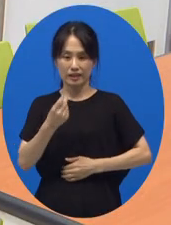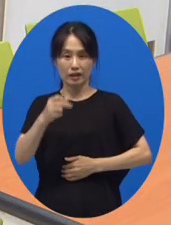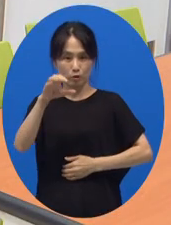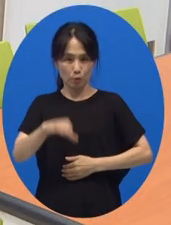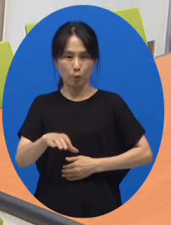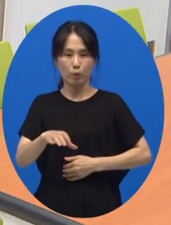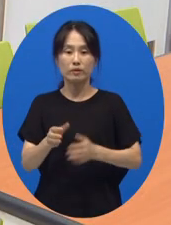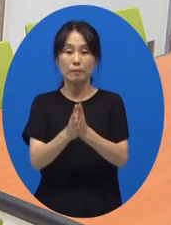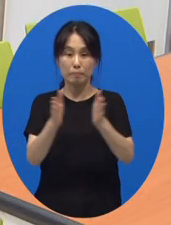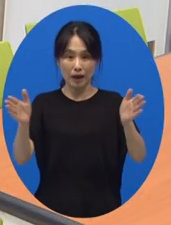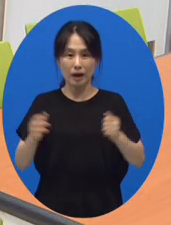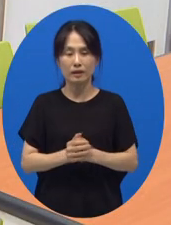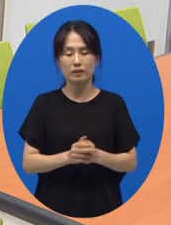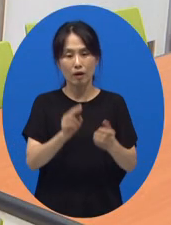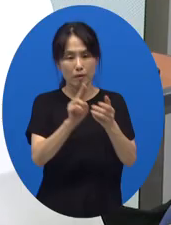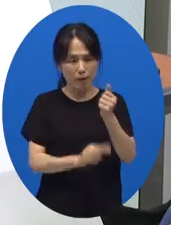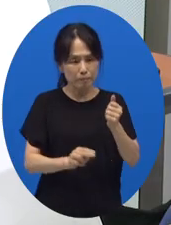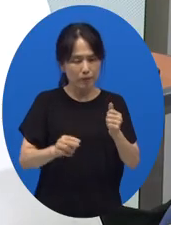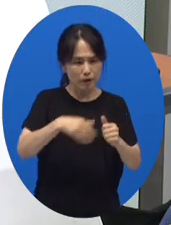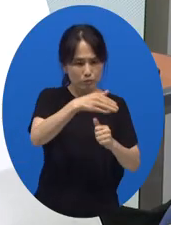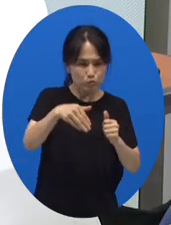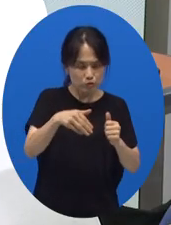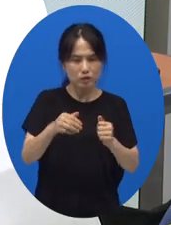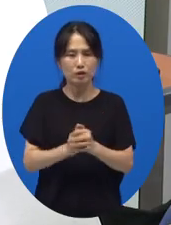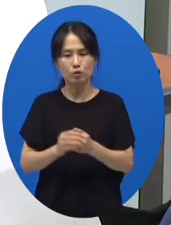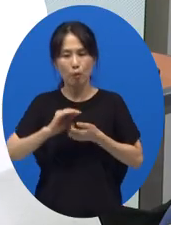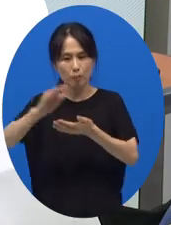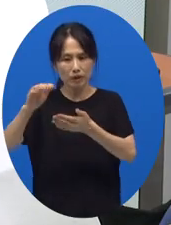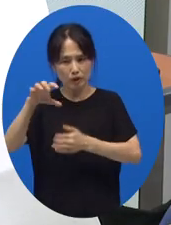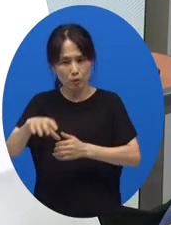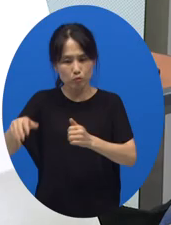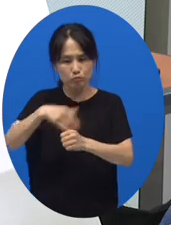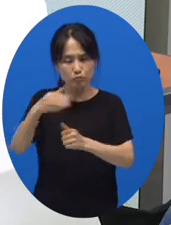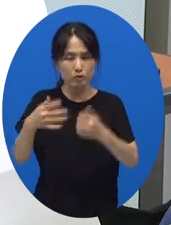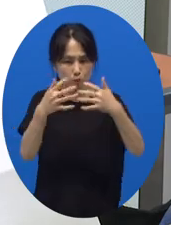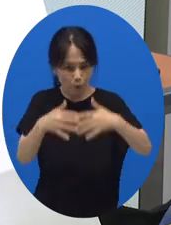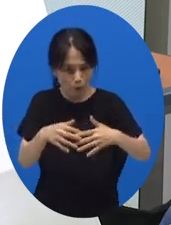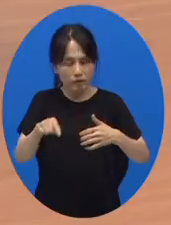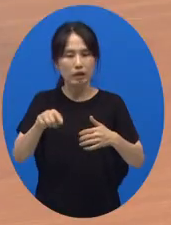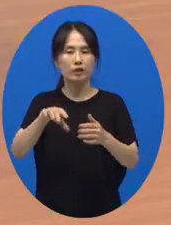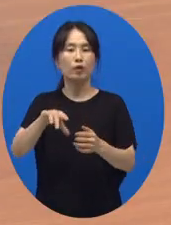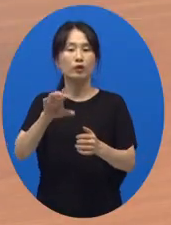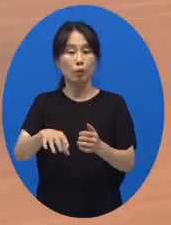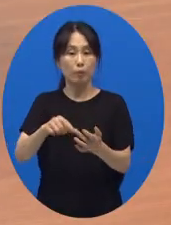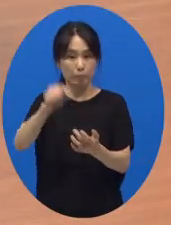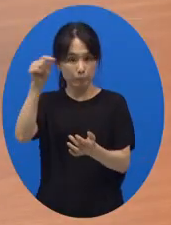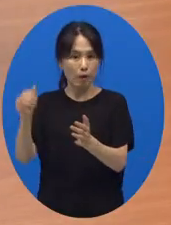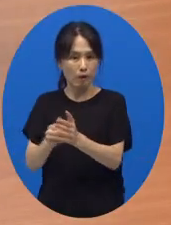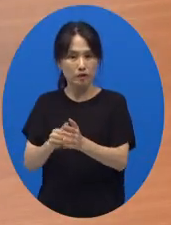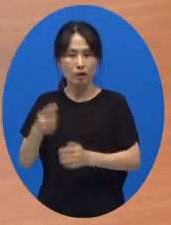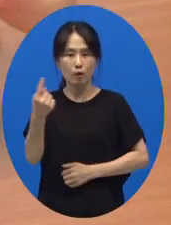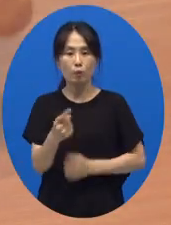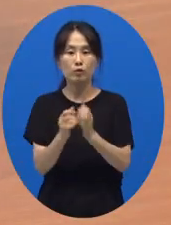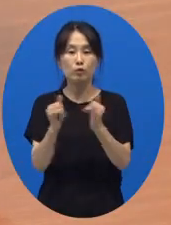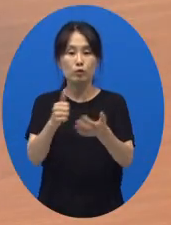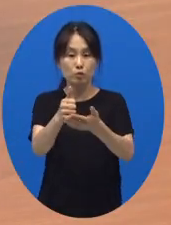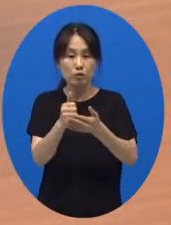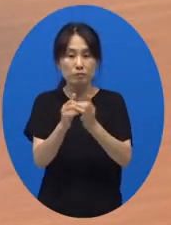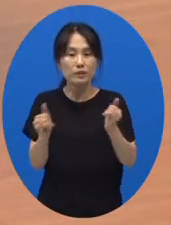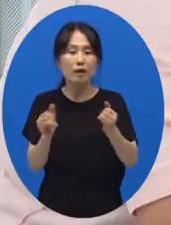열었습니다. 현장 판매 수요와 배달 판매 여건 등을 고려해 선정된 장소인데 이곳을 찾는 시민들의 반응도